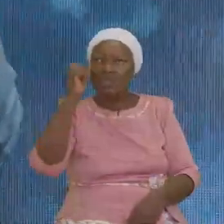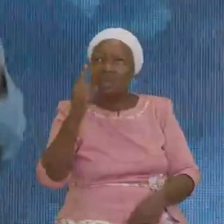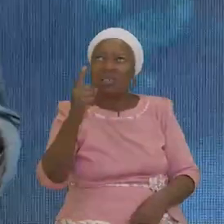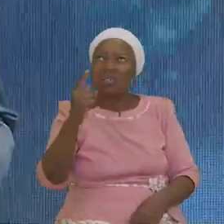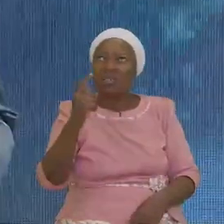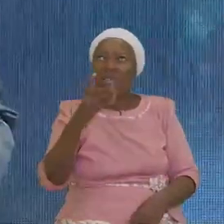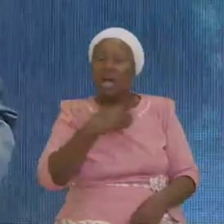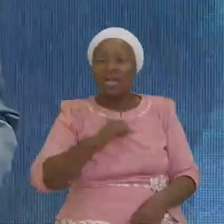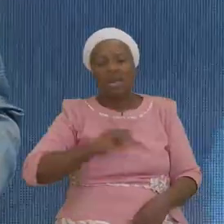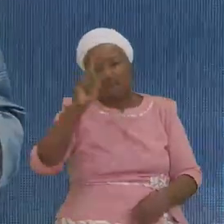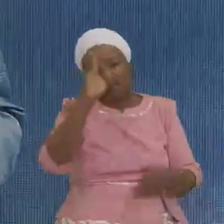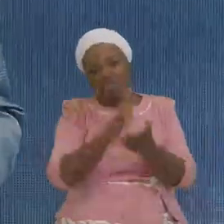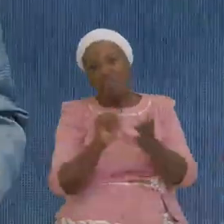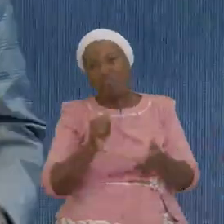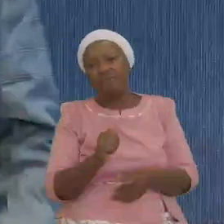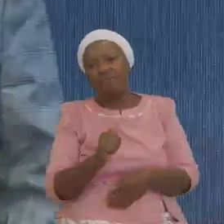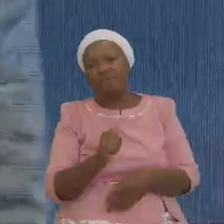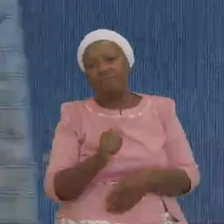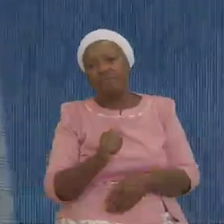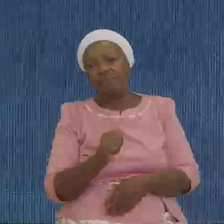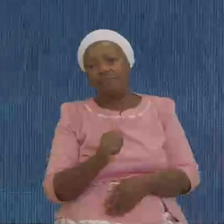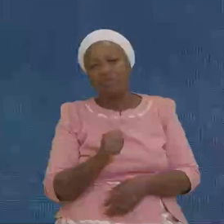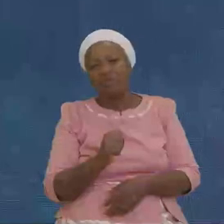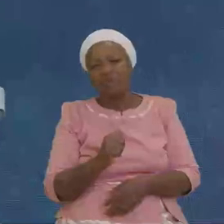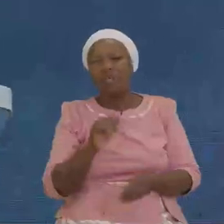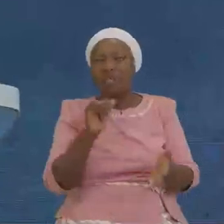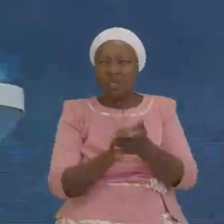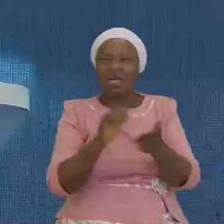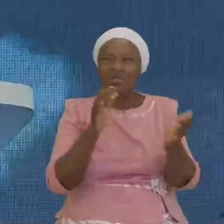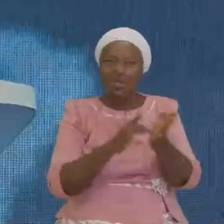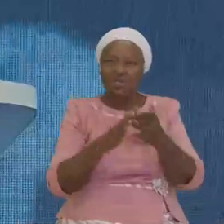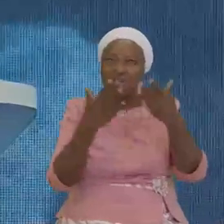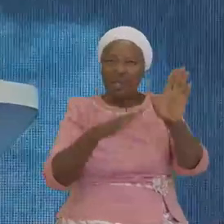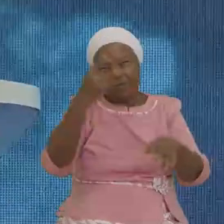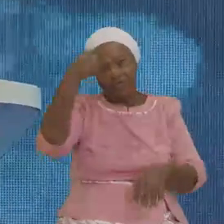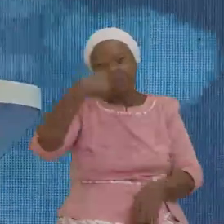Les gens qui disent que maintenant je comprends, je crois maintenant